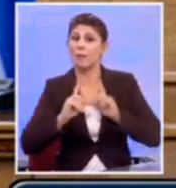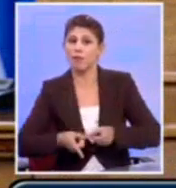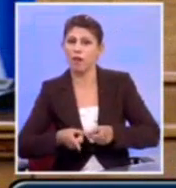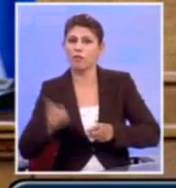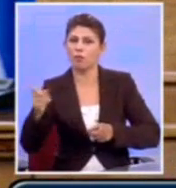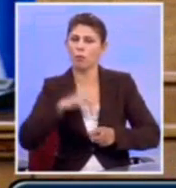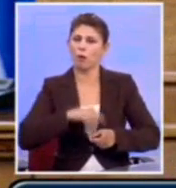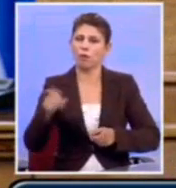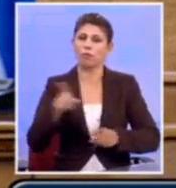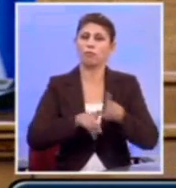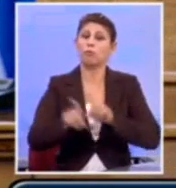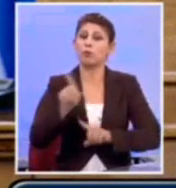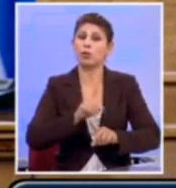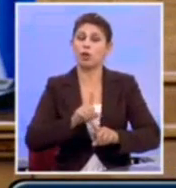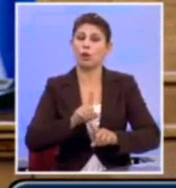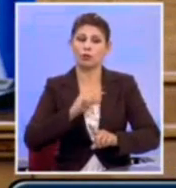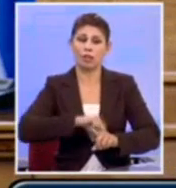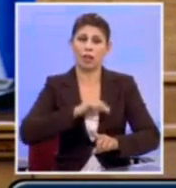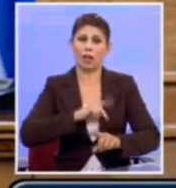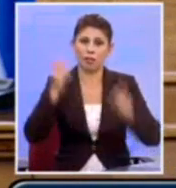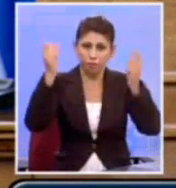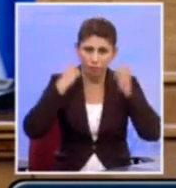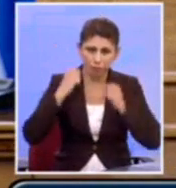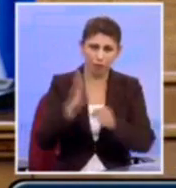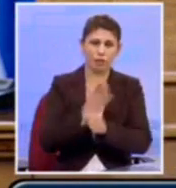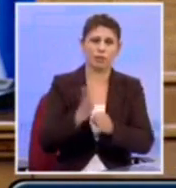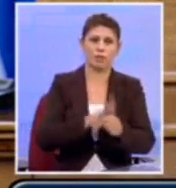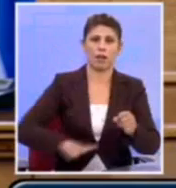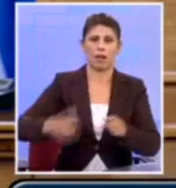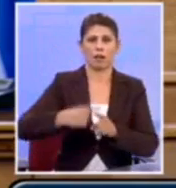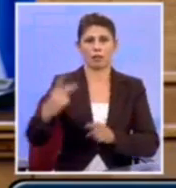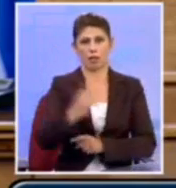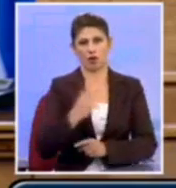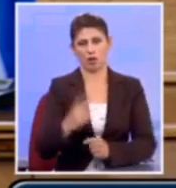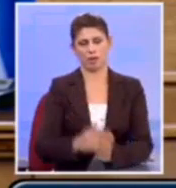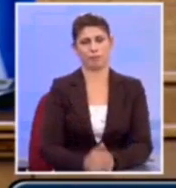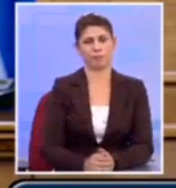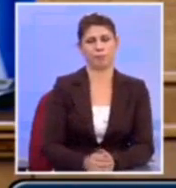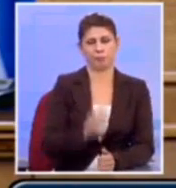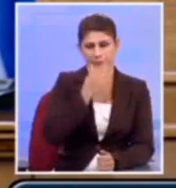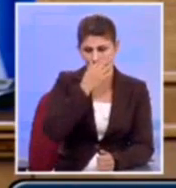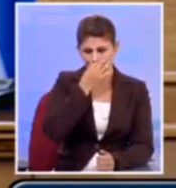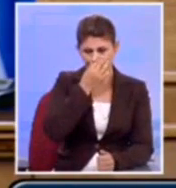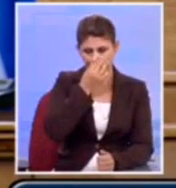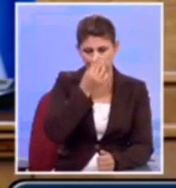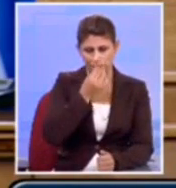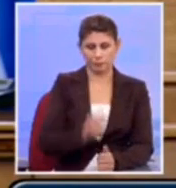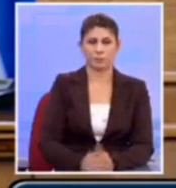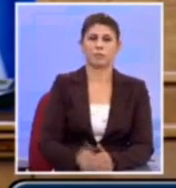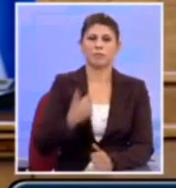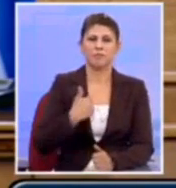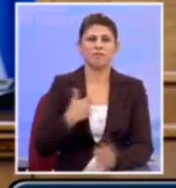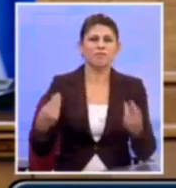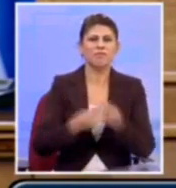προς όφελος ποιου υπέστη αυτή την καταστροφή η ελληνική κοινωνία. Είμαστε κάθε λέξη από το Σύνταγμα